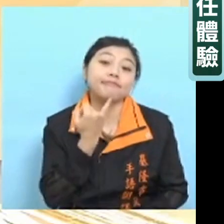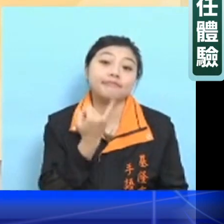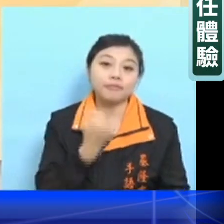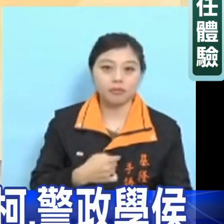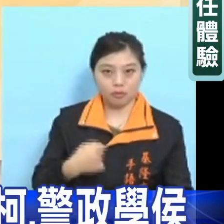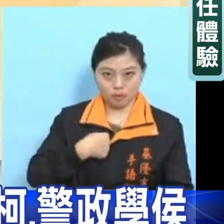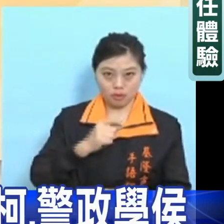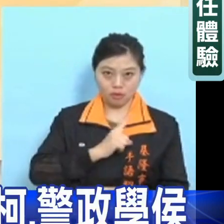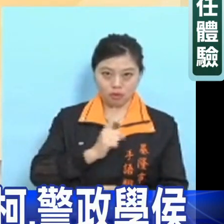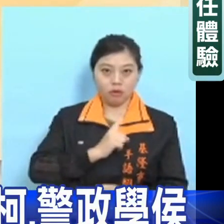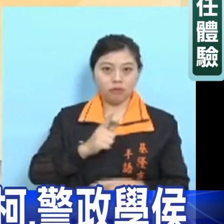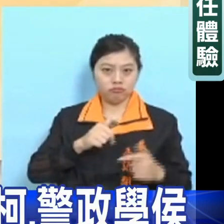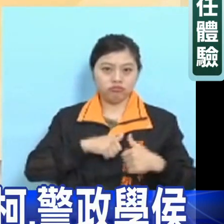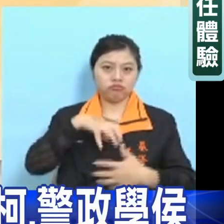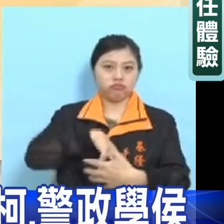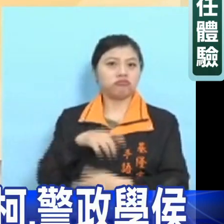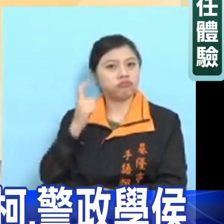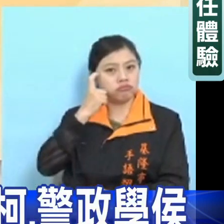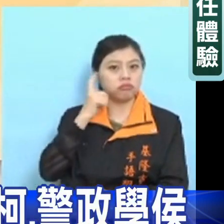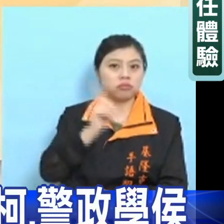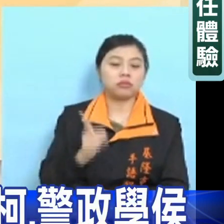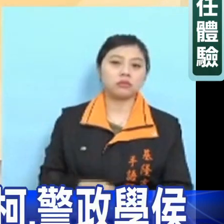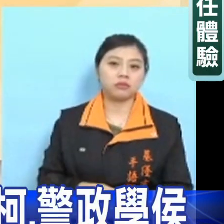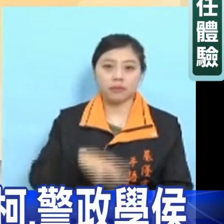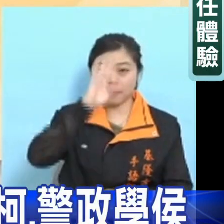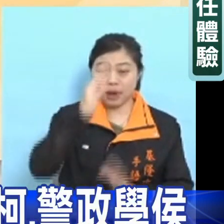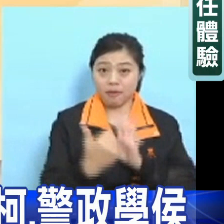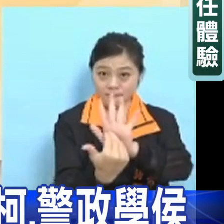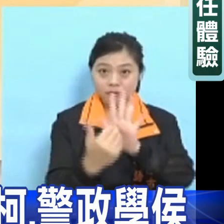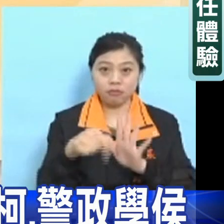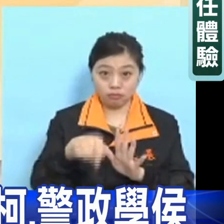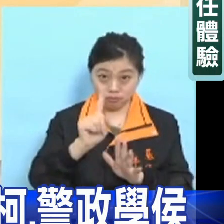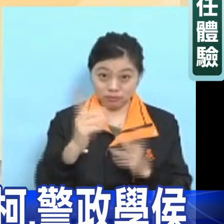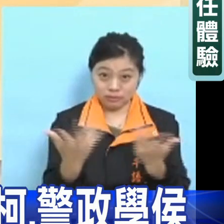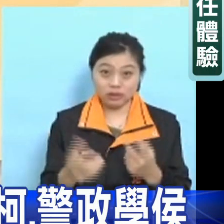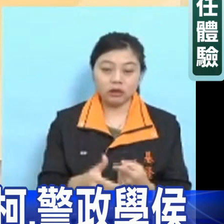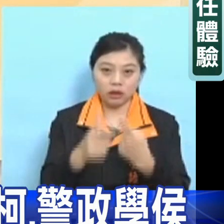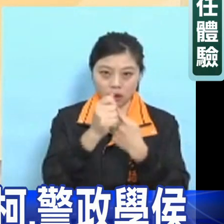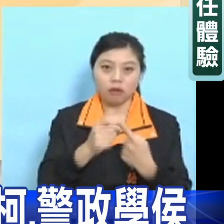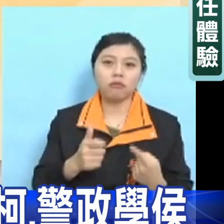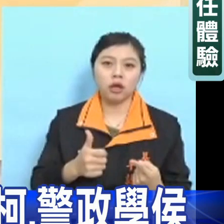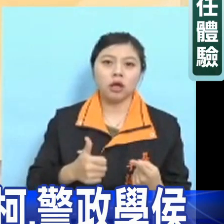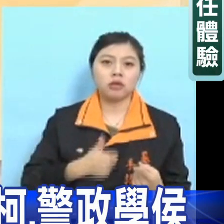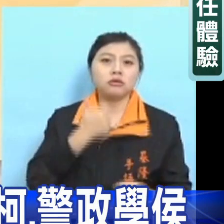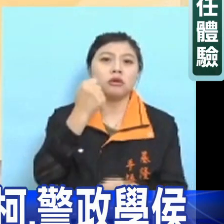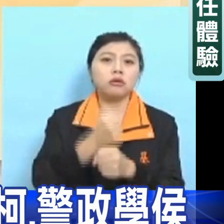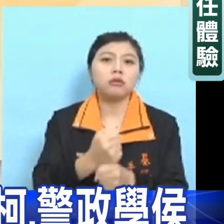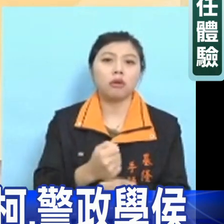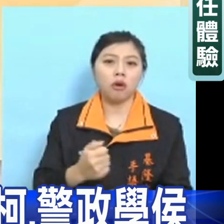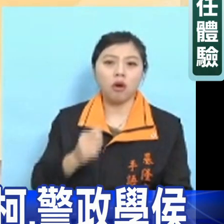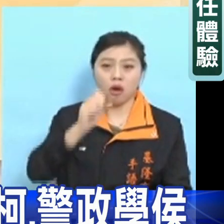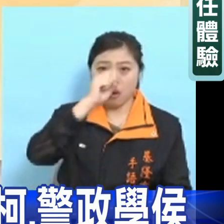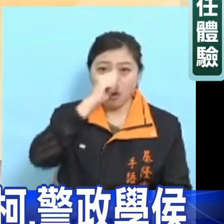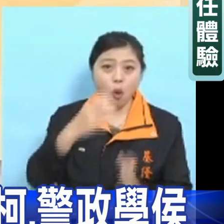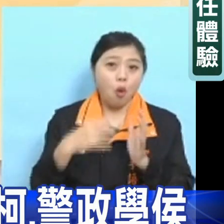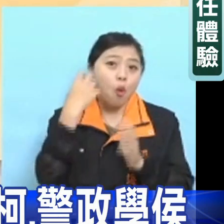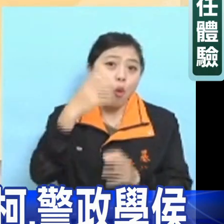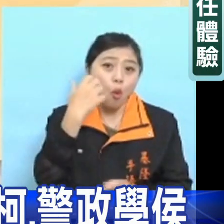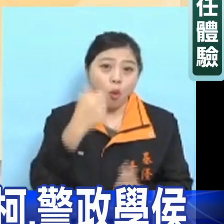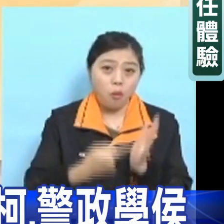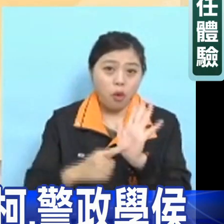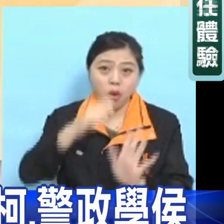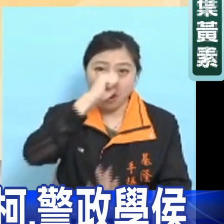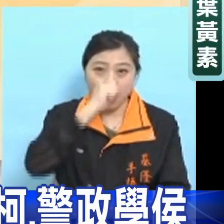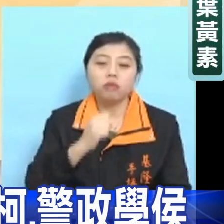是防疫嘛，其实务实有效就是王道，那我们不重蹈覆